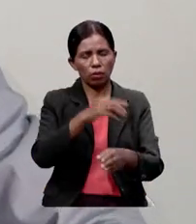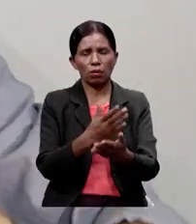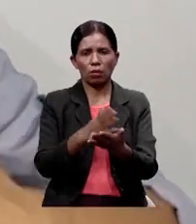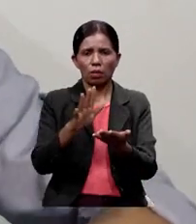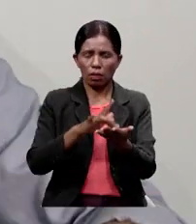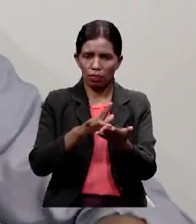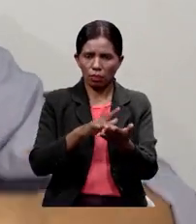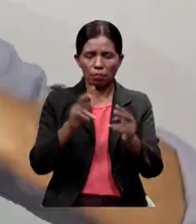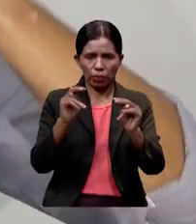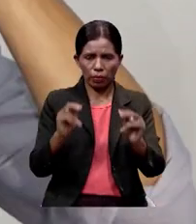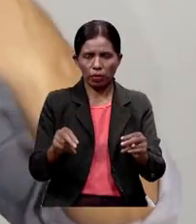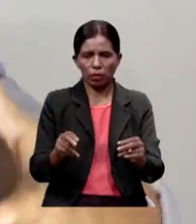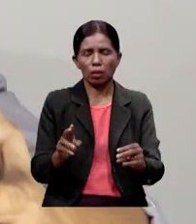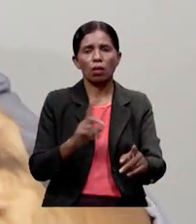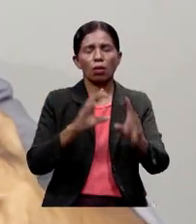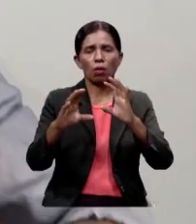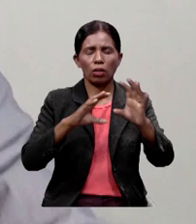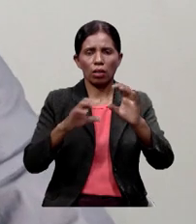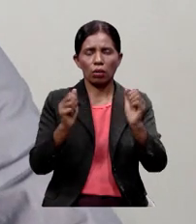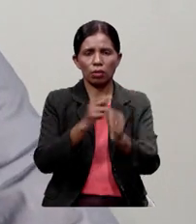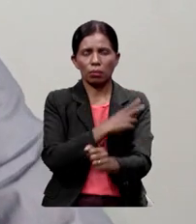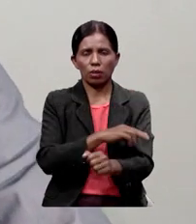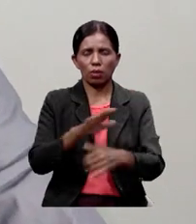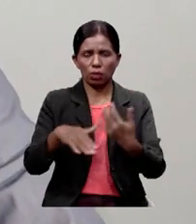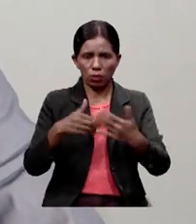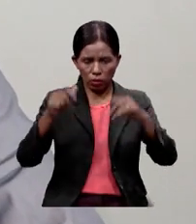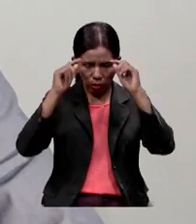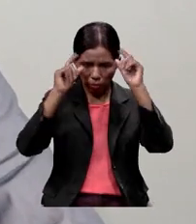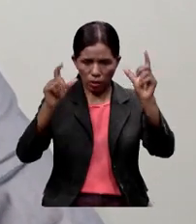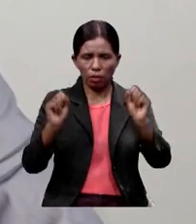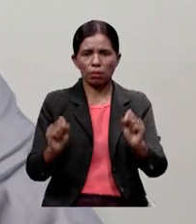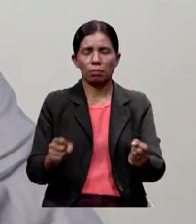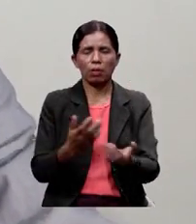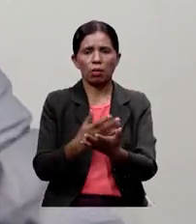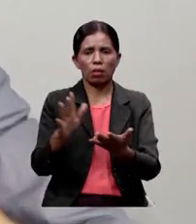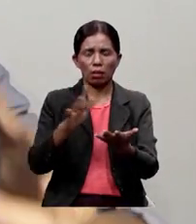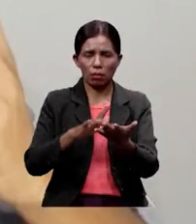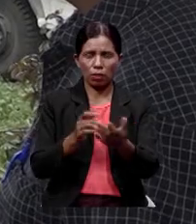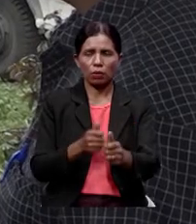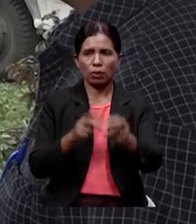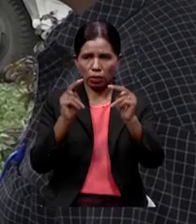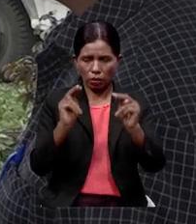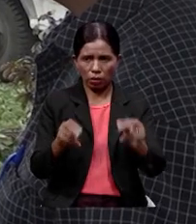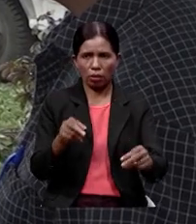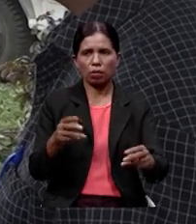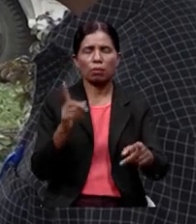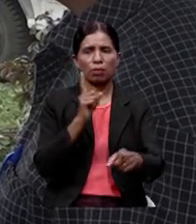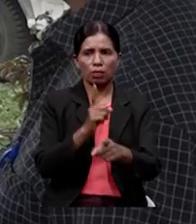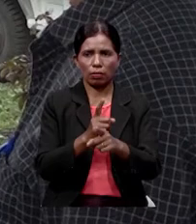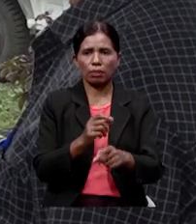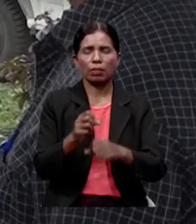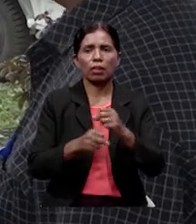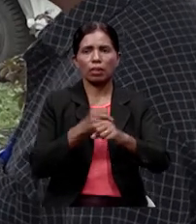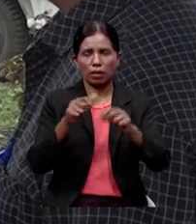moruk persija consulta ho postu saudesira iha teritorio laran atulune bele sosa ai moruk tuir necessidade nebe iha Iha tinang